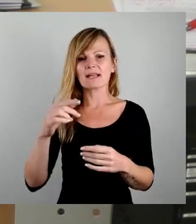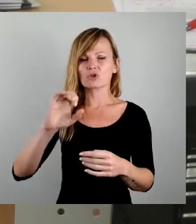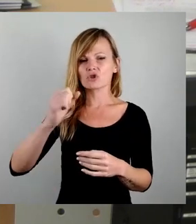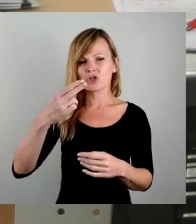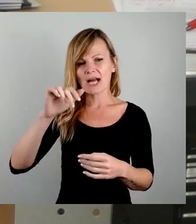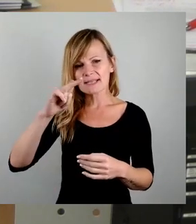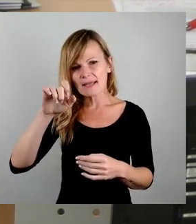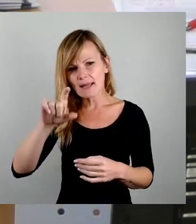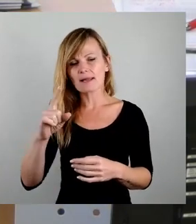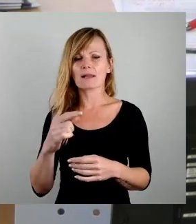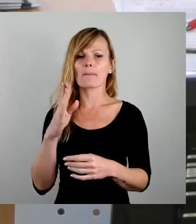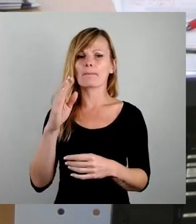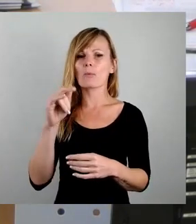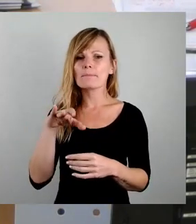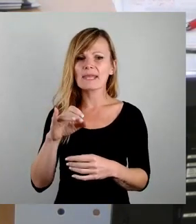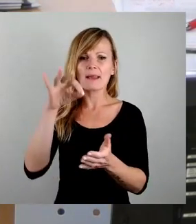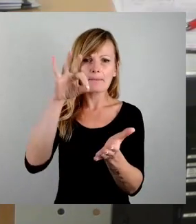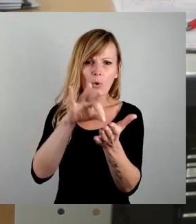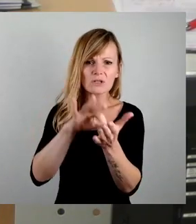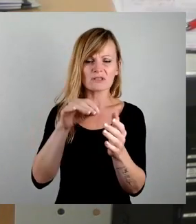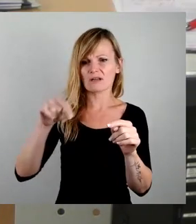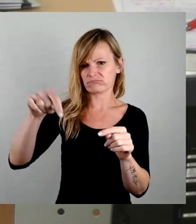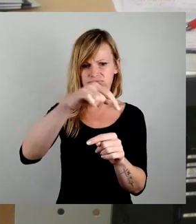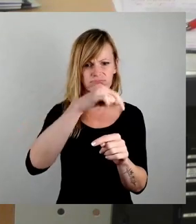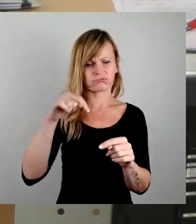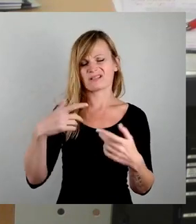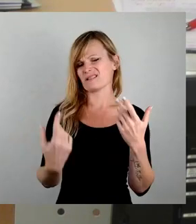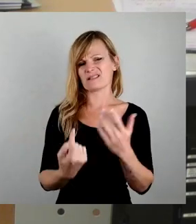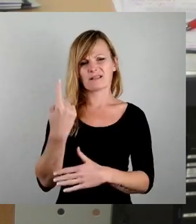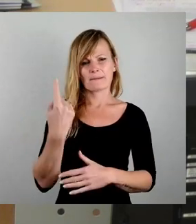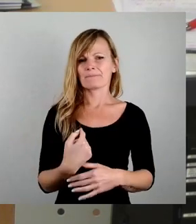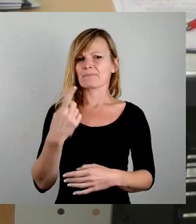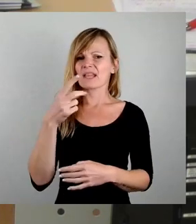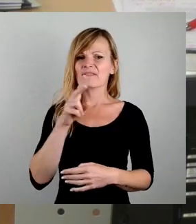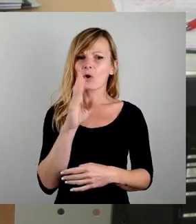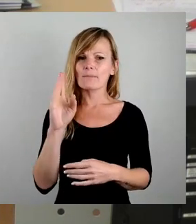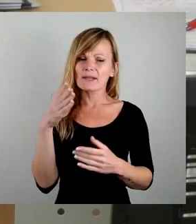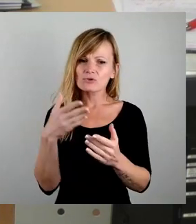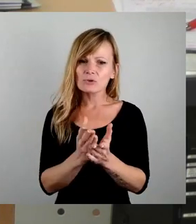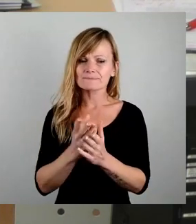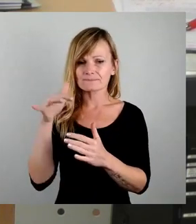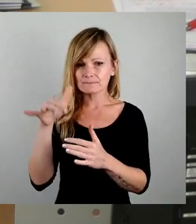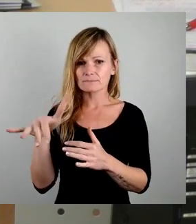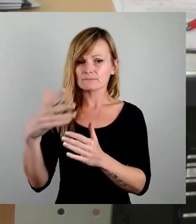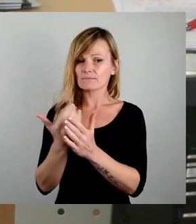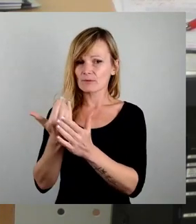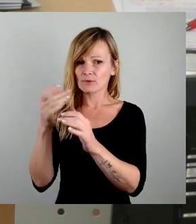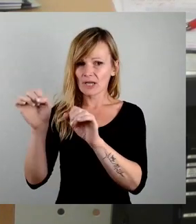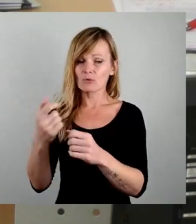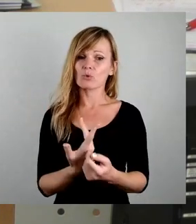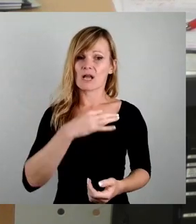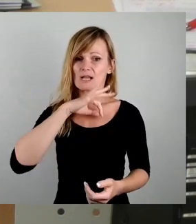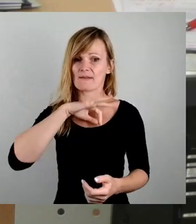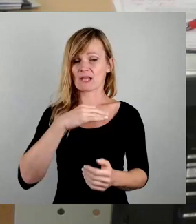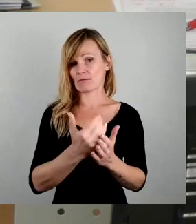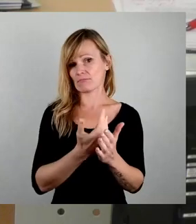Ja. Demzufolge gehen wir davon aus, die DVB hat hier Einsparpotenzial oder kann zusätzliches Gewinne erwirtschaften.